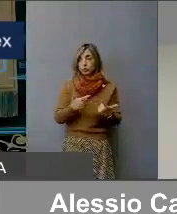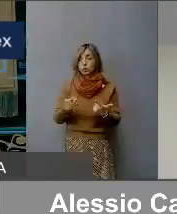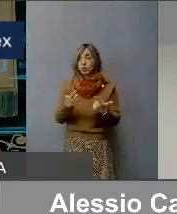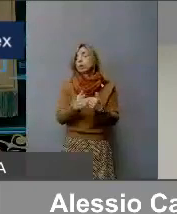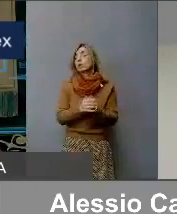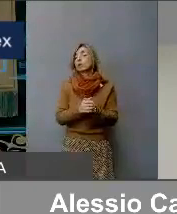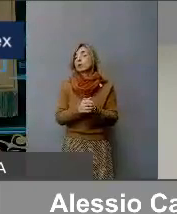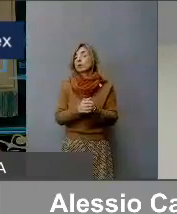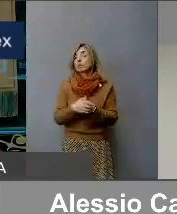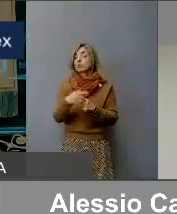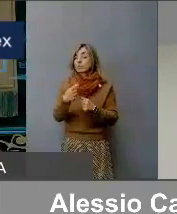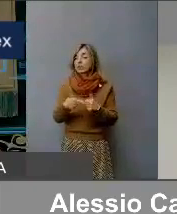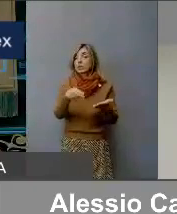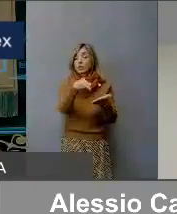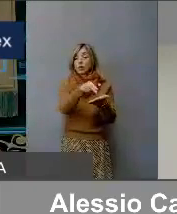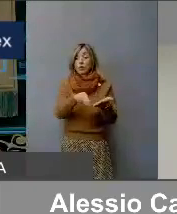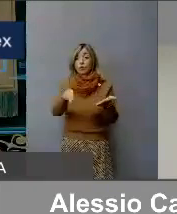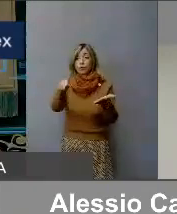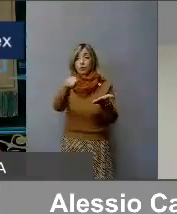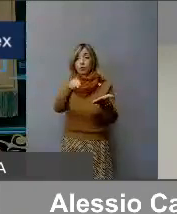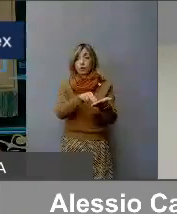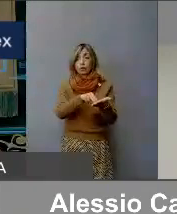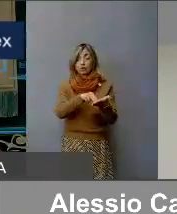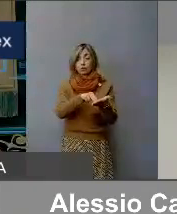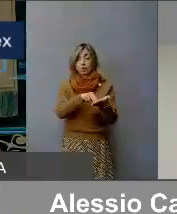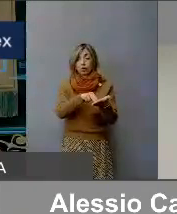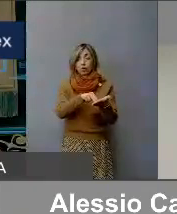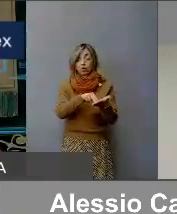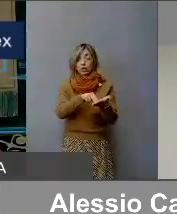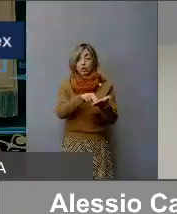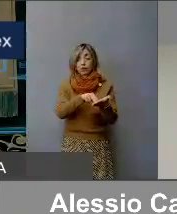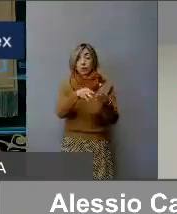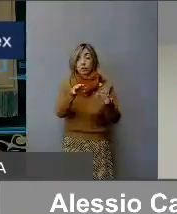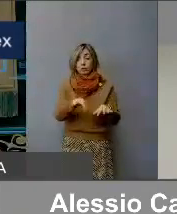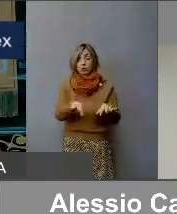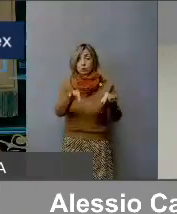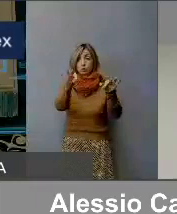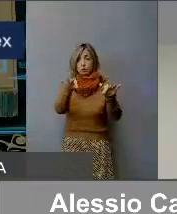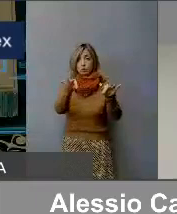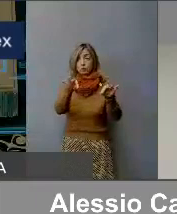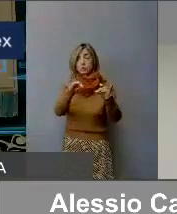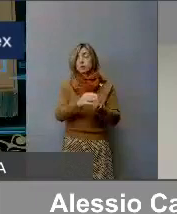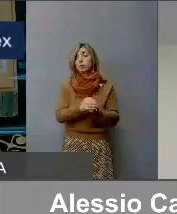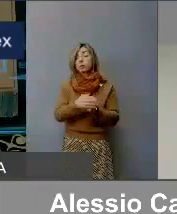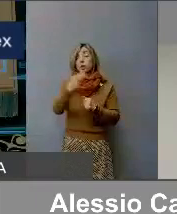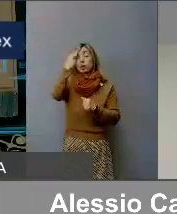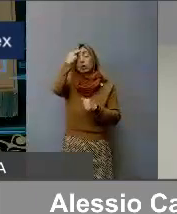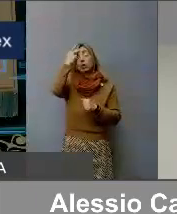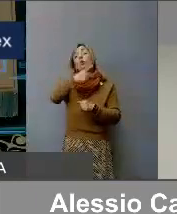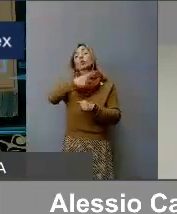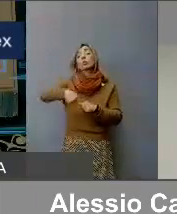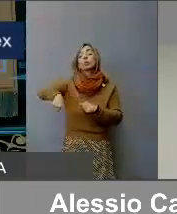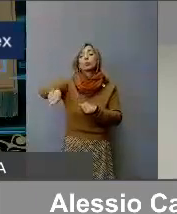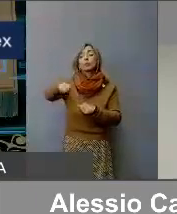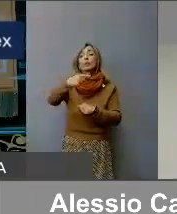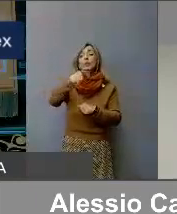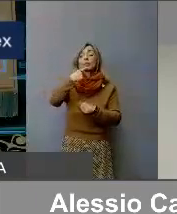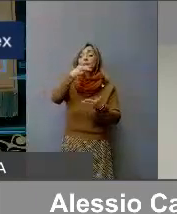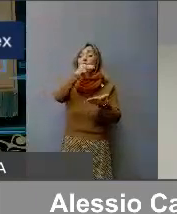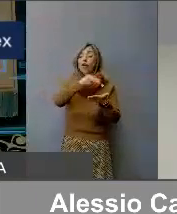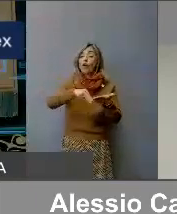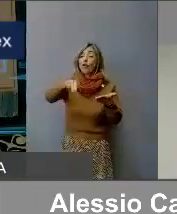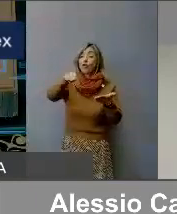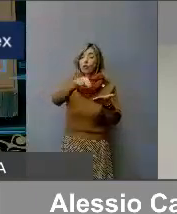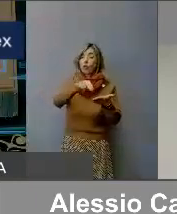pongo in votazione la questione di sospensiva ricordo a tutti che chi vota a favore per sospendere la